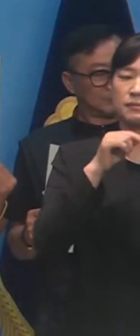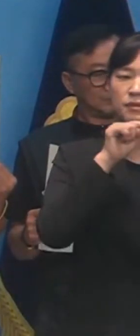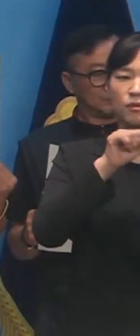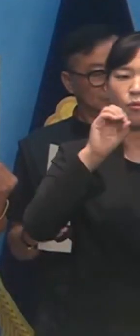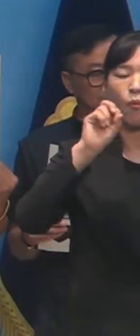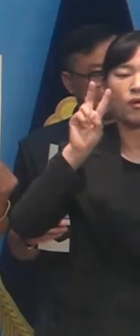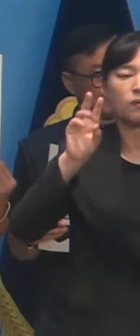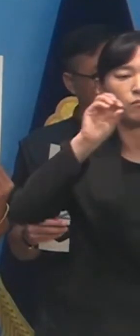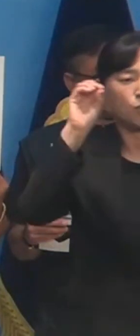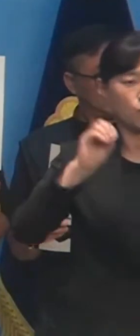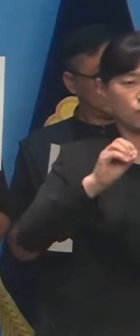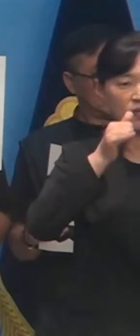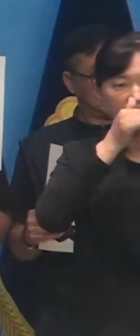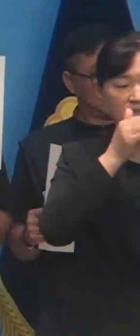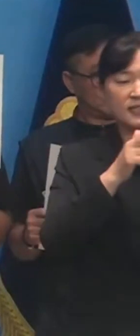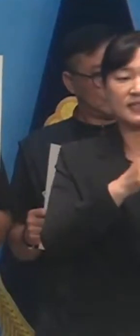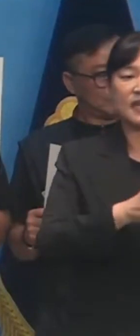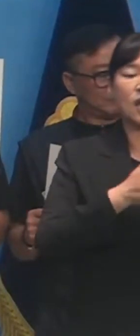17.02%를 보유한